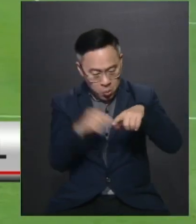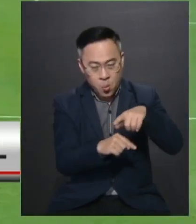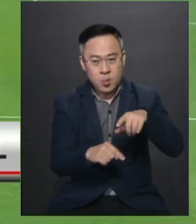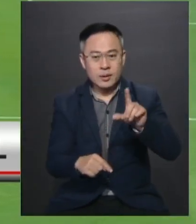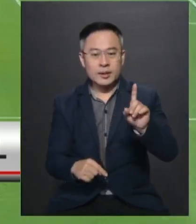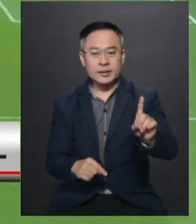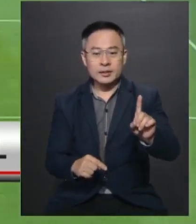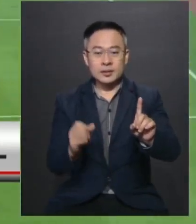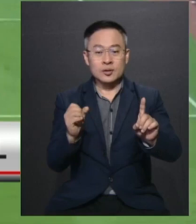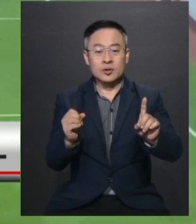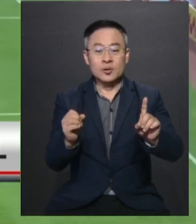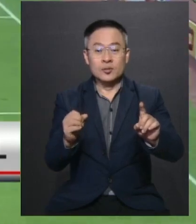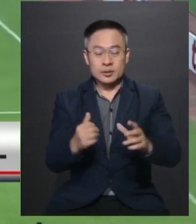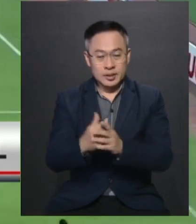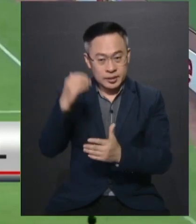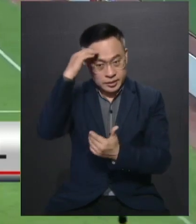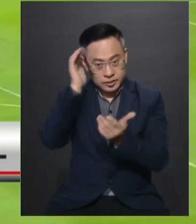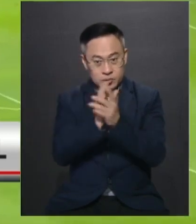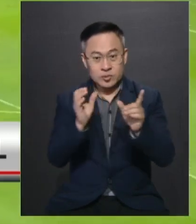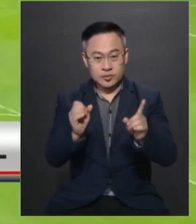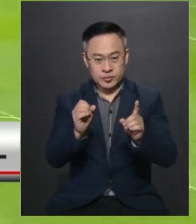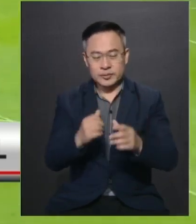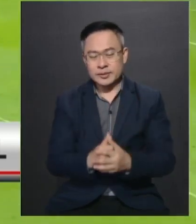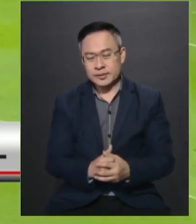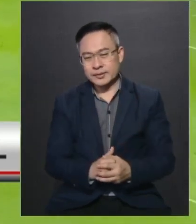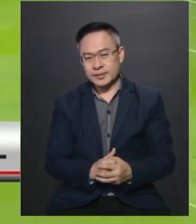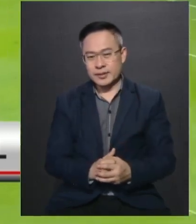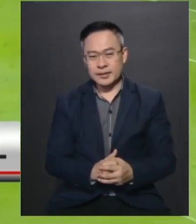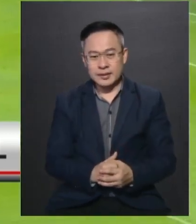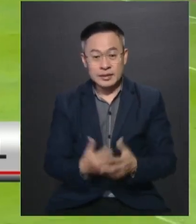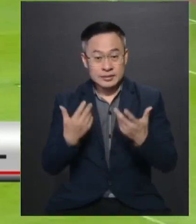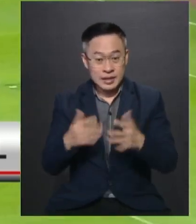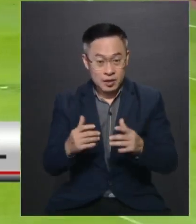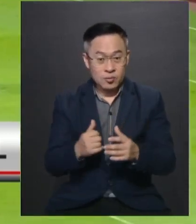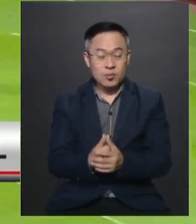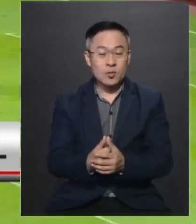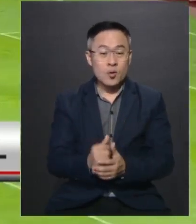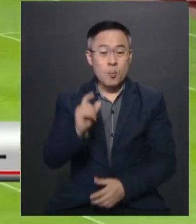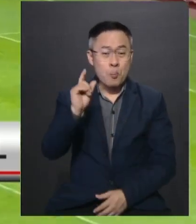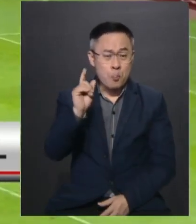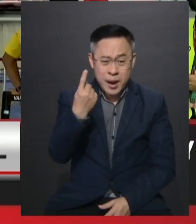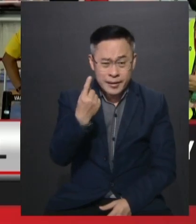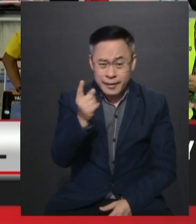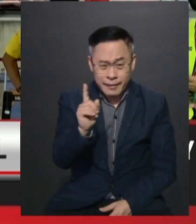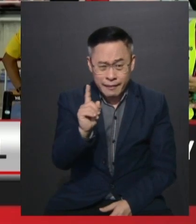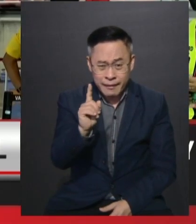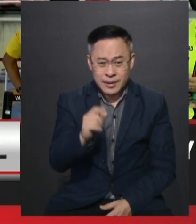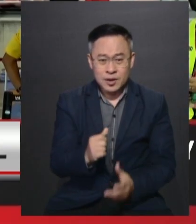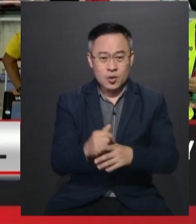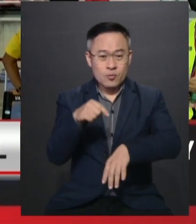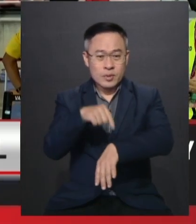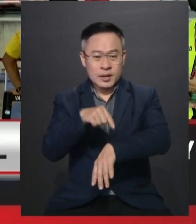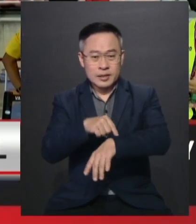จริงๆนะฮะเกมที่แล้วที่เจอกับเทโรเนี่ยก็โหม่ง 2ลูกเลยนะครับจากนั้นจังหวะนี้ครับคุณผู้ชมครับท้ายครึ่งแรกนาที